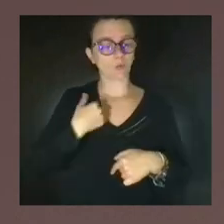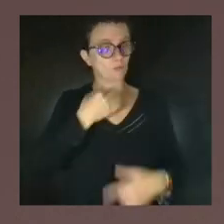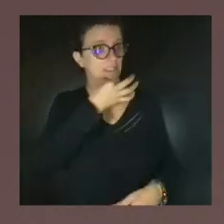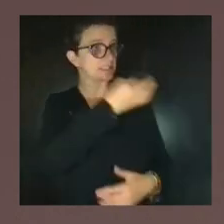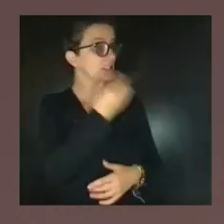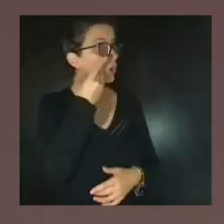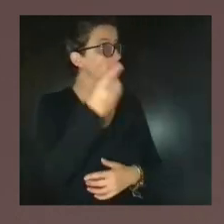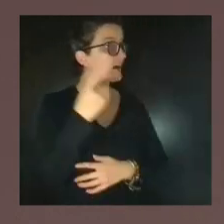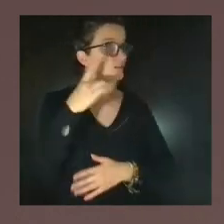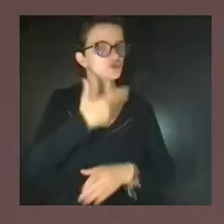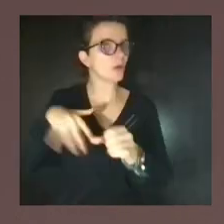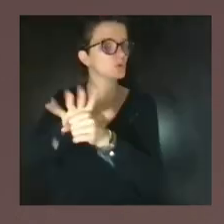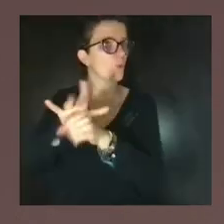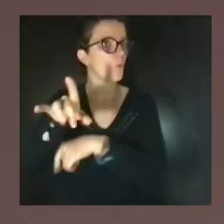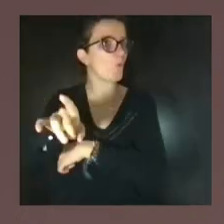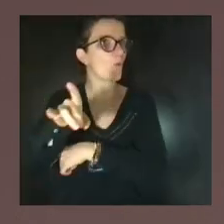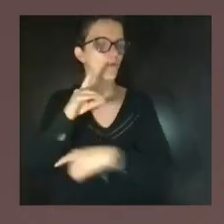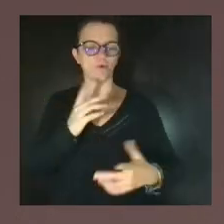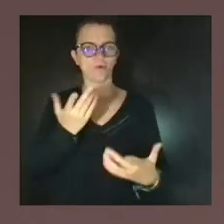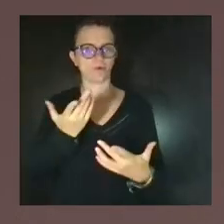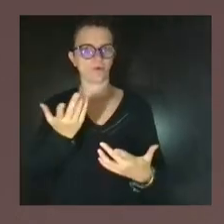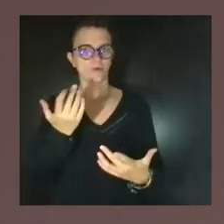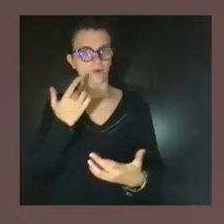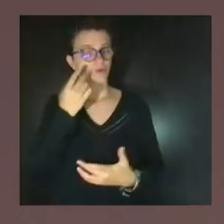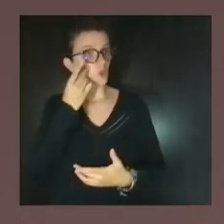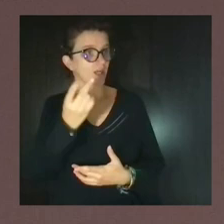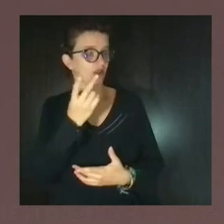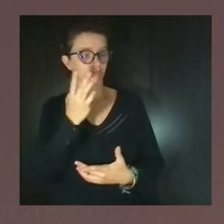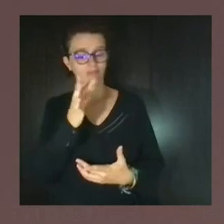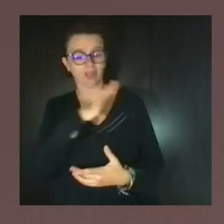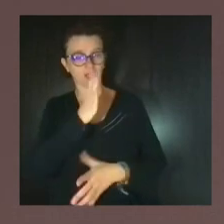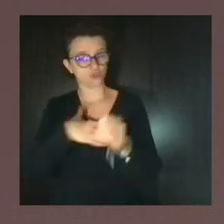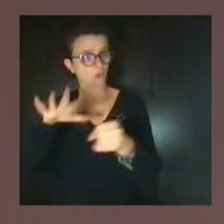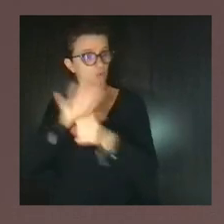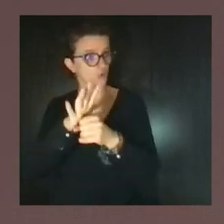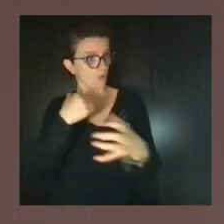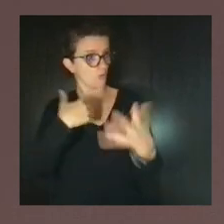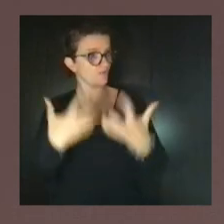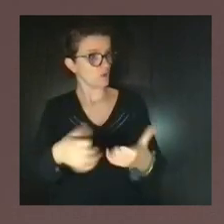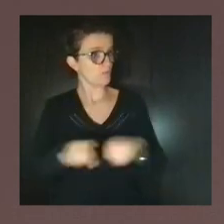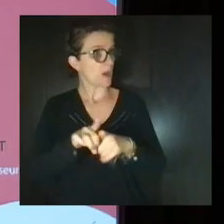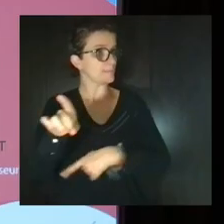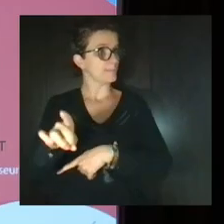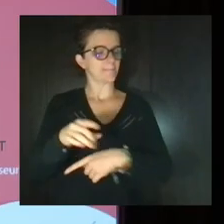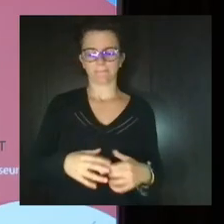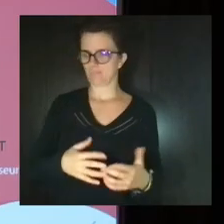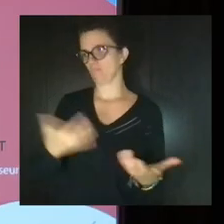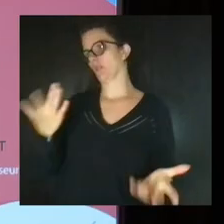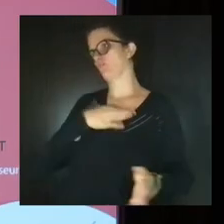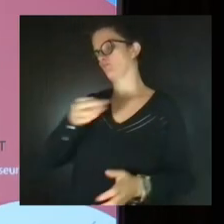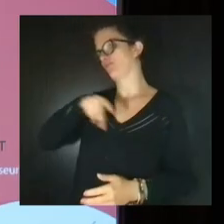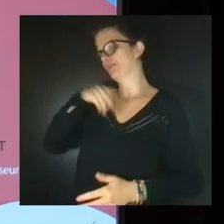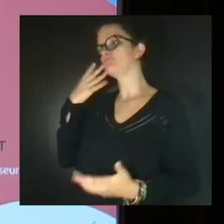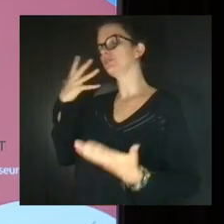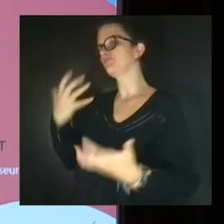ce champion, parce qu'il y avait un champion à la télé. Et je lui ai dit, maman, j'ai envie de devenir un champion comme lui. Et elle m'a dit, écoute, mon fils, si tu deviens un champion comme lui, je ferai tout pour